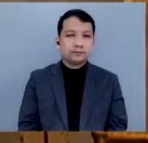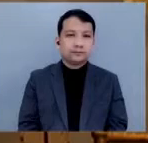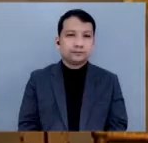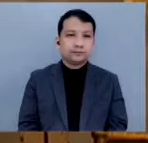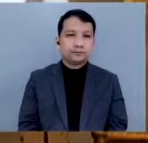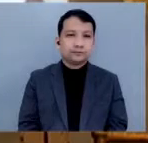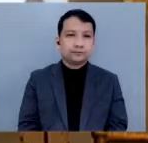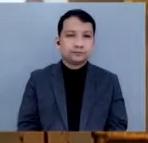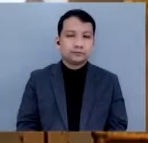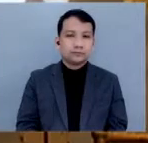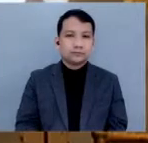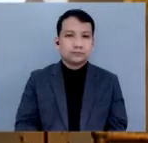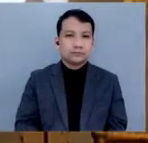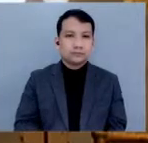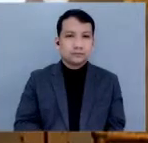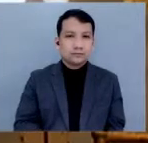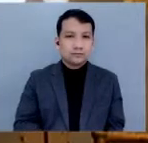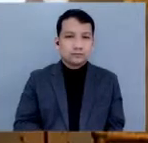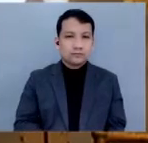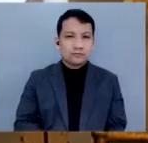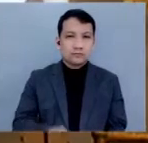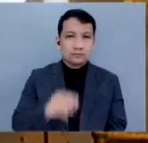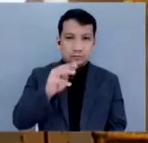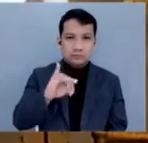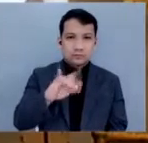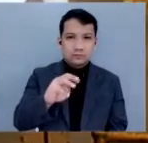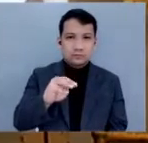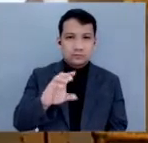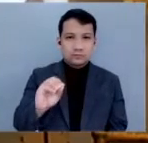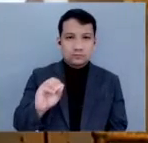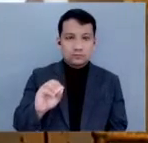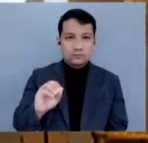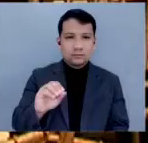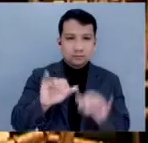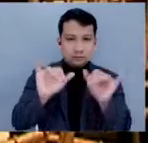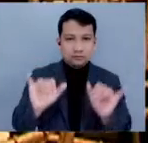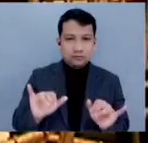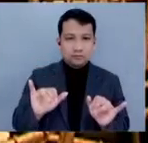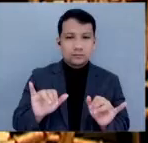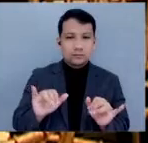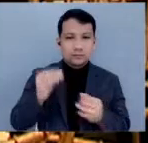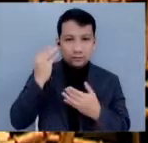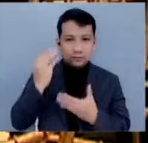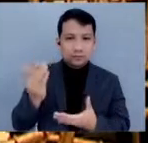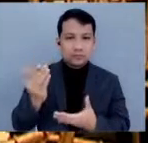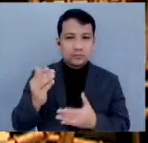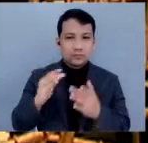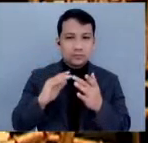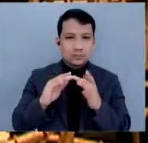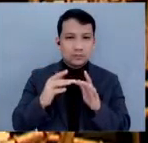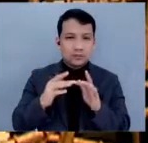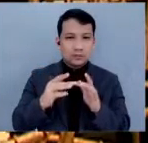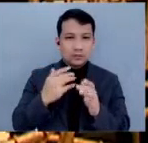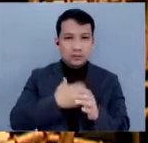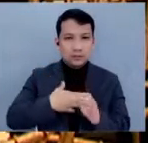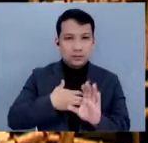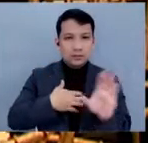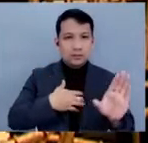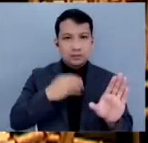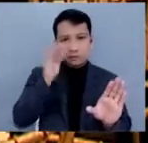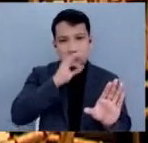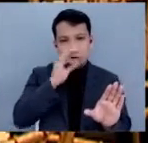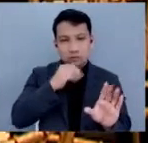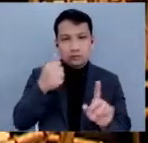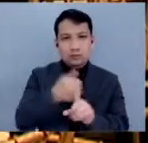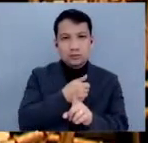Ito ang mismo o Management Information System Monitoring Outlet. Online sumbungan ng mga Pilipinong naaabuso